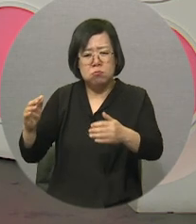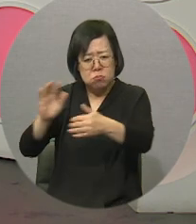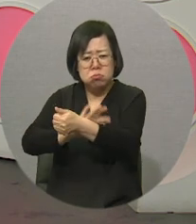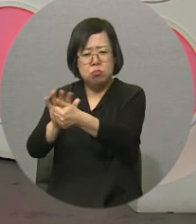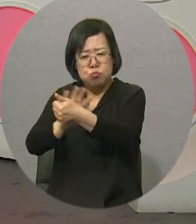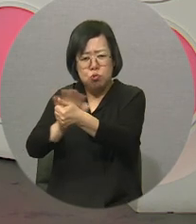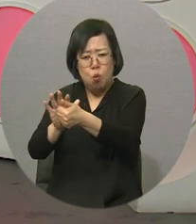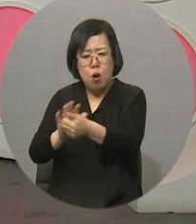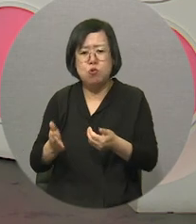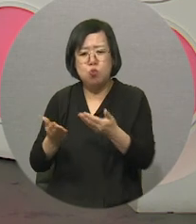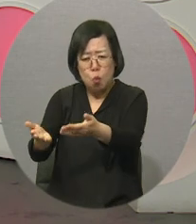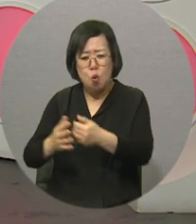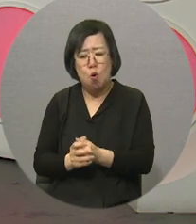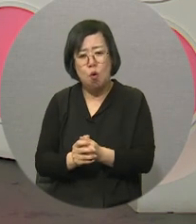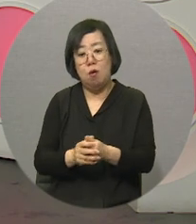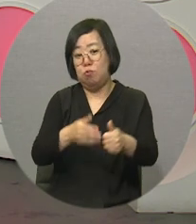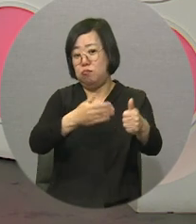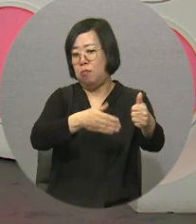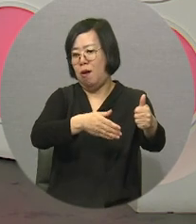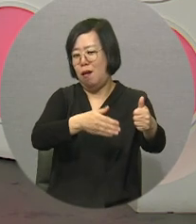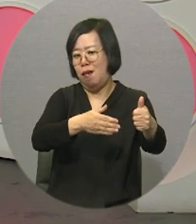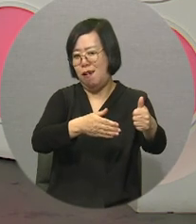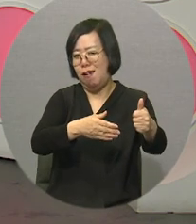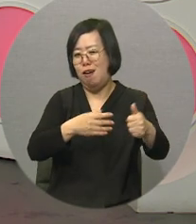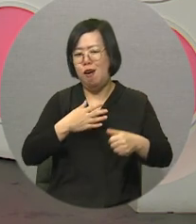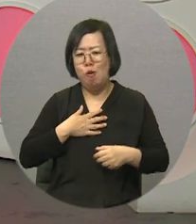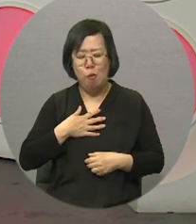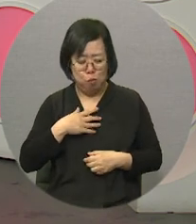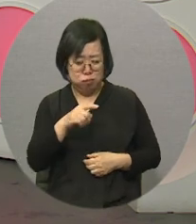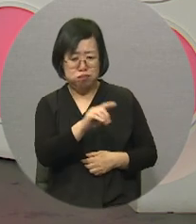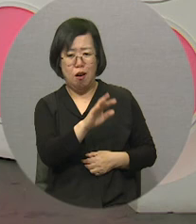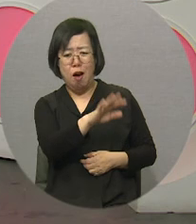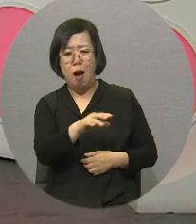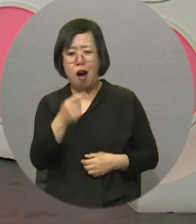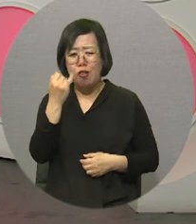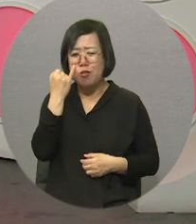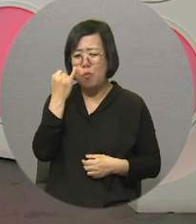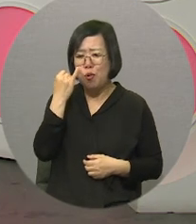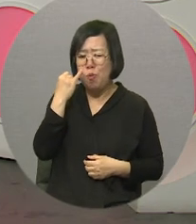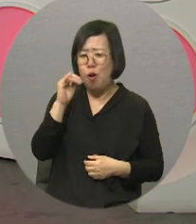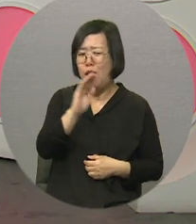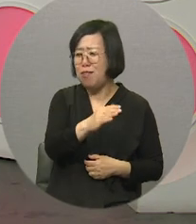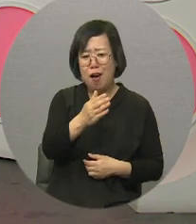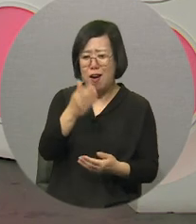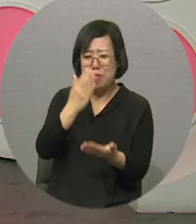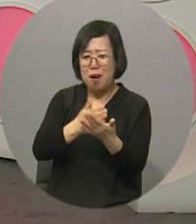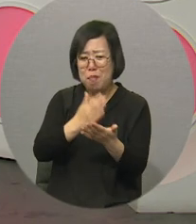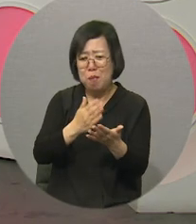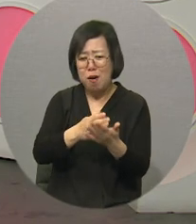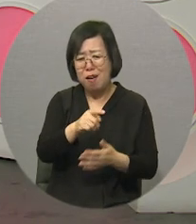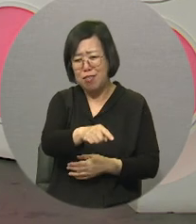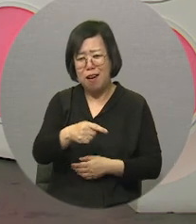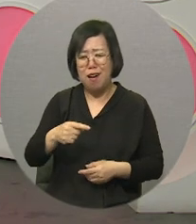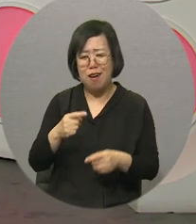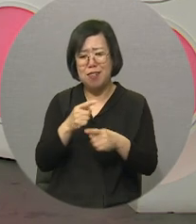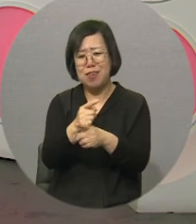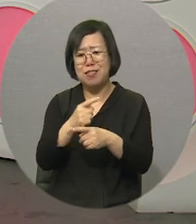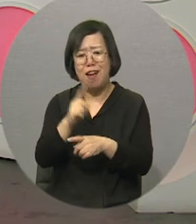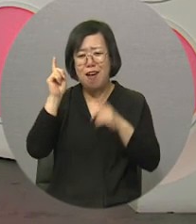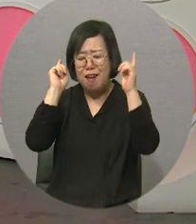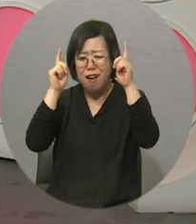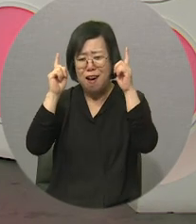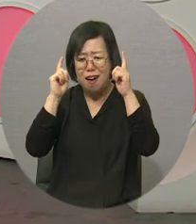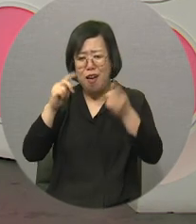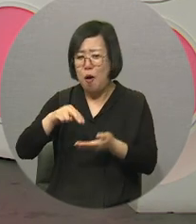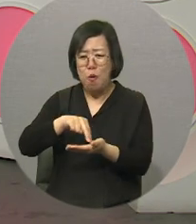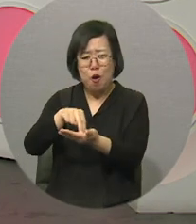눈물까지 글썽이는 모습에 저는 너무 당황을 해서 아 이모 이모 장난이에요. 그럴 일 없다고 했지만 이모의 그런 모습에